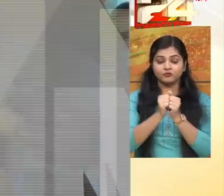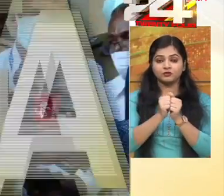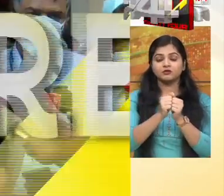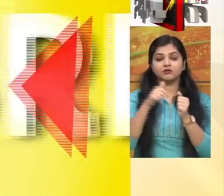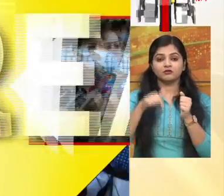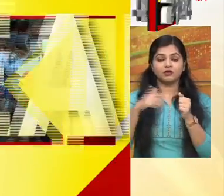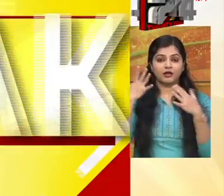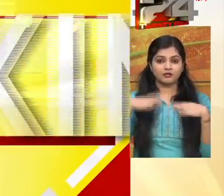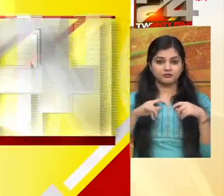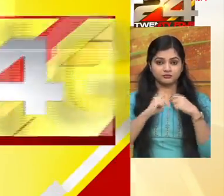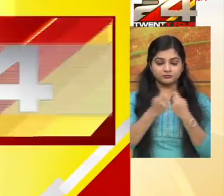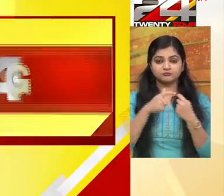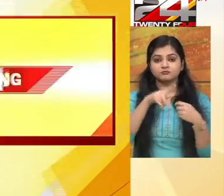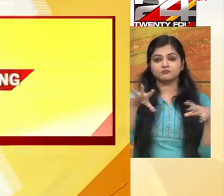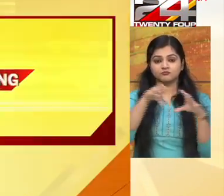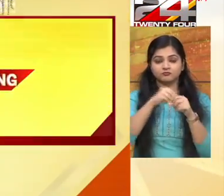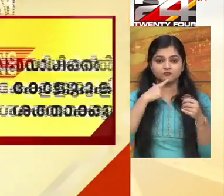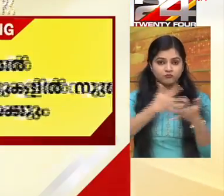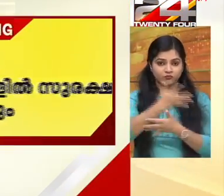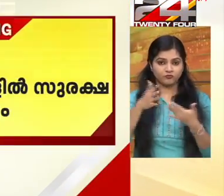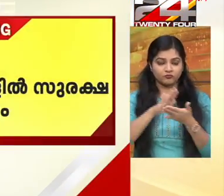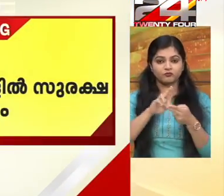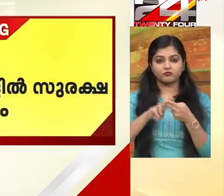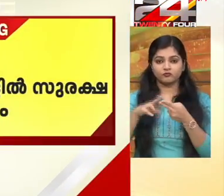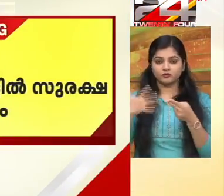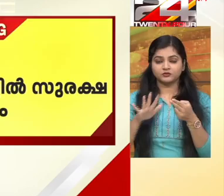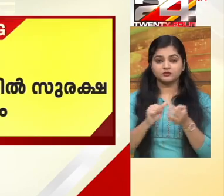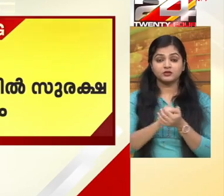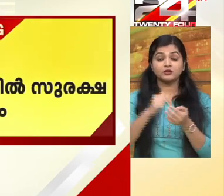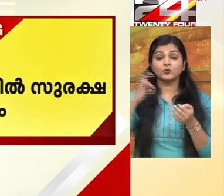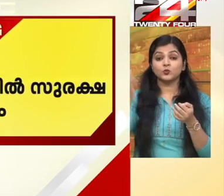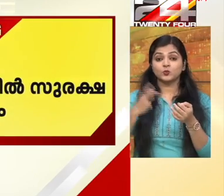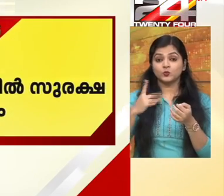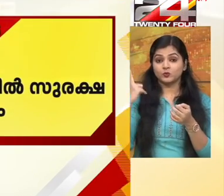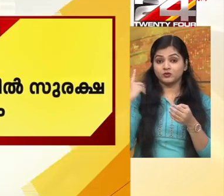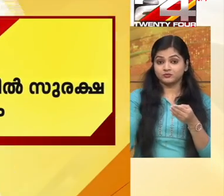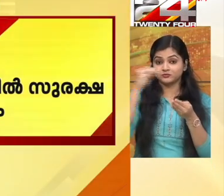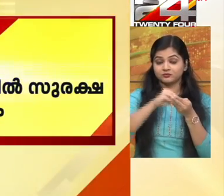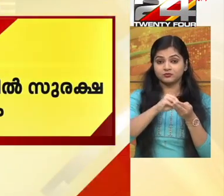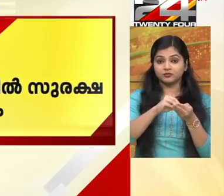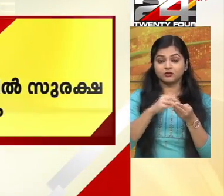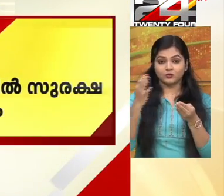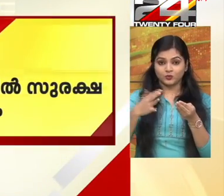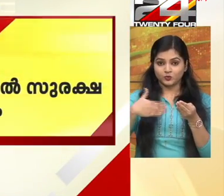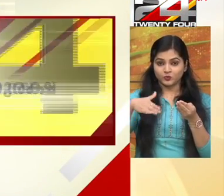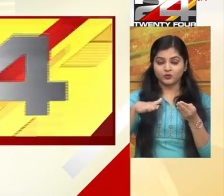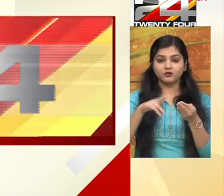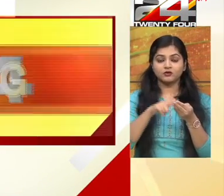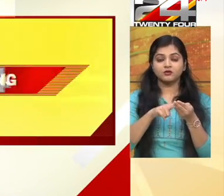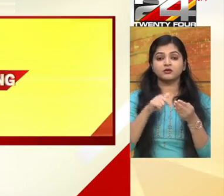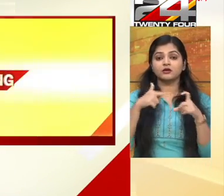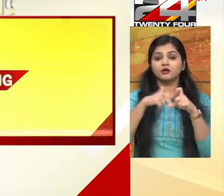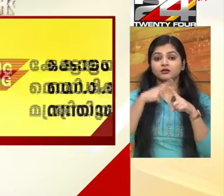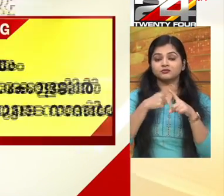ആരോഗ്യ വകുപ്പും കൂടെ ചേർന്നൊരു മീറ്റിംഗ് നടത്തിയിരുന്നു. അപ്പോൾ ഇനി പുതുതായി നിയമിക്കുന്ന എല്ലാ സെക്യൂരിറ്റി പേഴ്സണൽസും